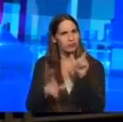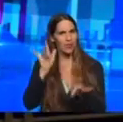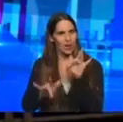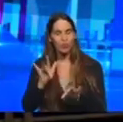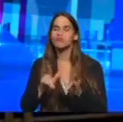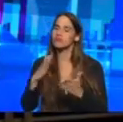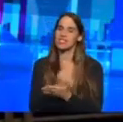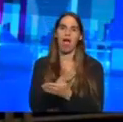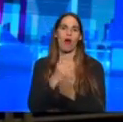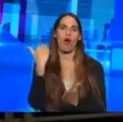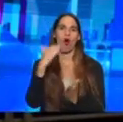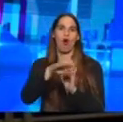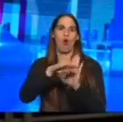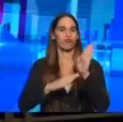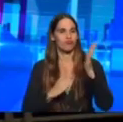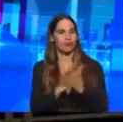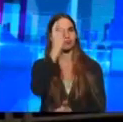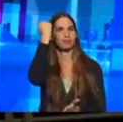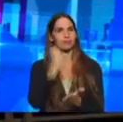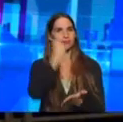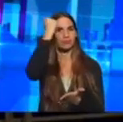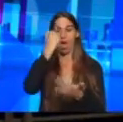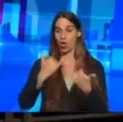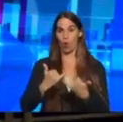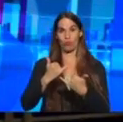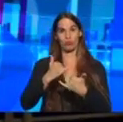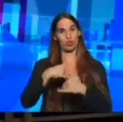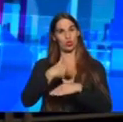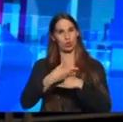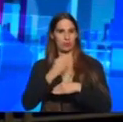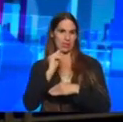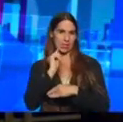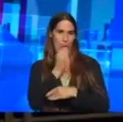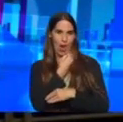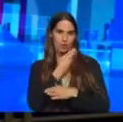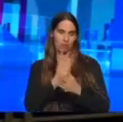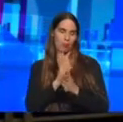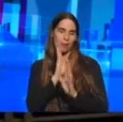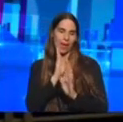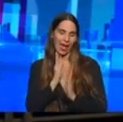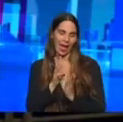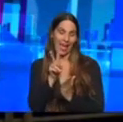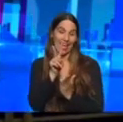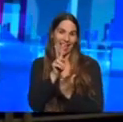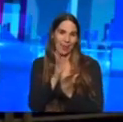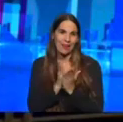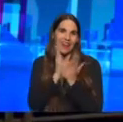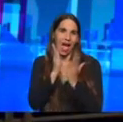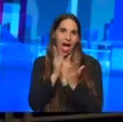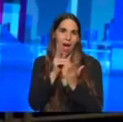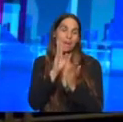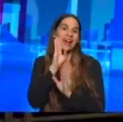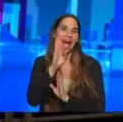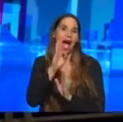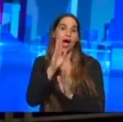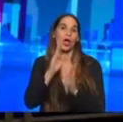להעביר את החוק הזה היום, בשעות הצהריים, בקריאה טרומית. יש עוד כמה שלבים עד שהוא יאושר בקריאה שלישית,